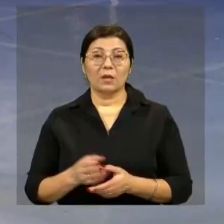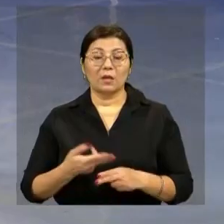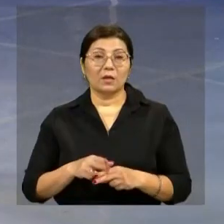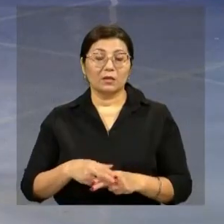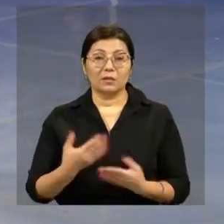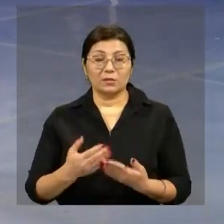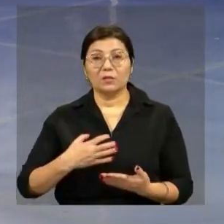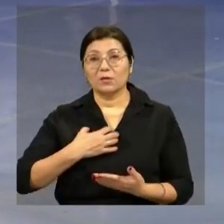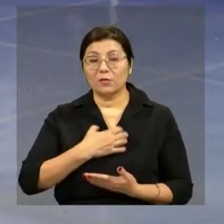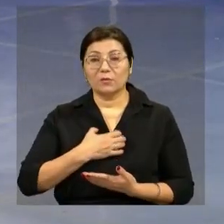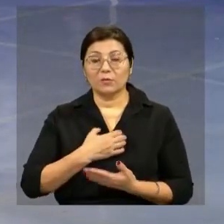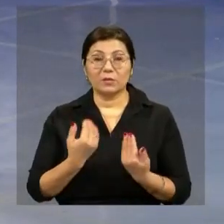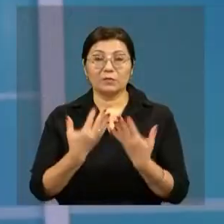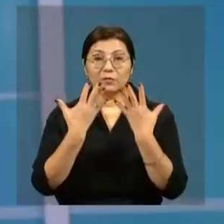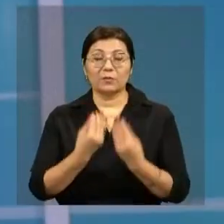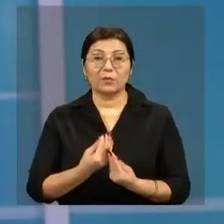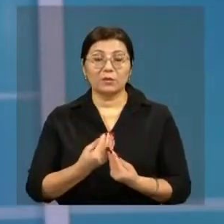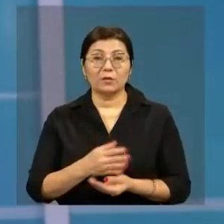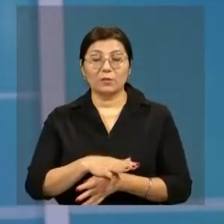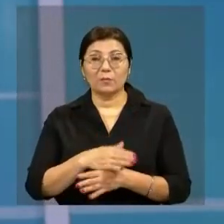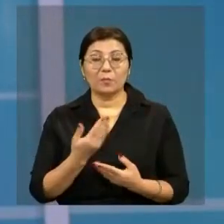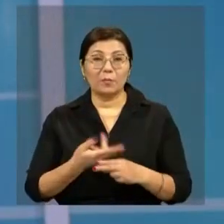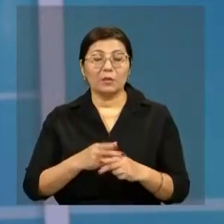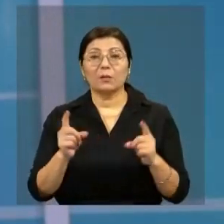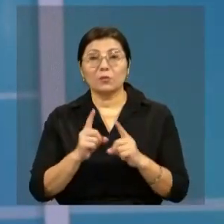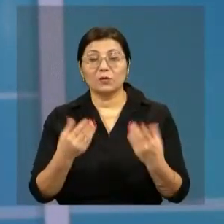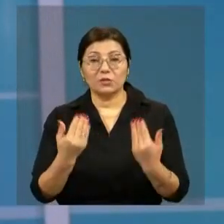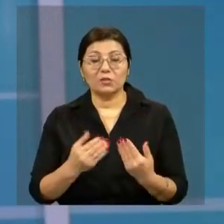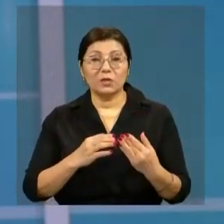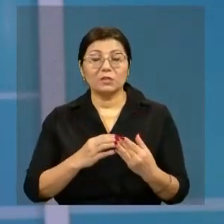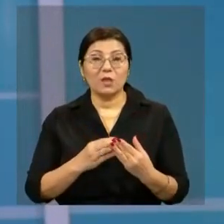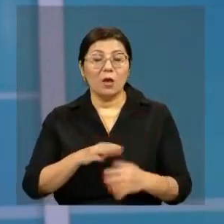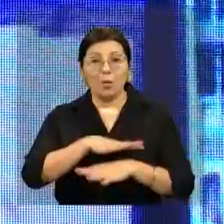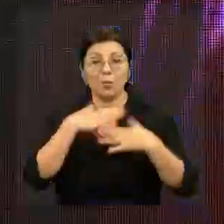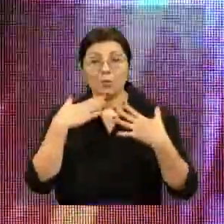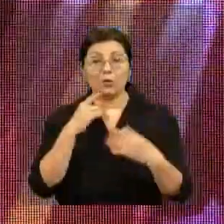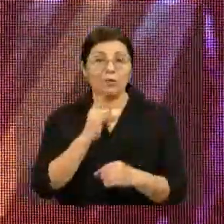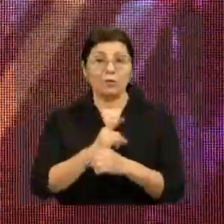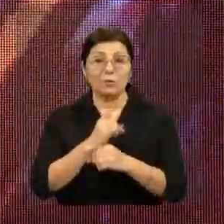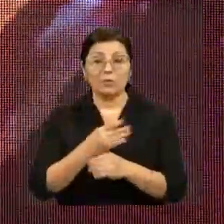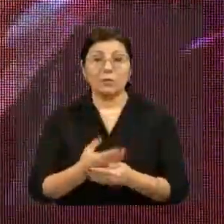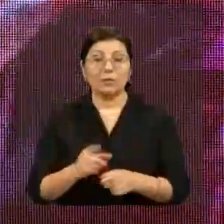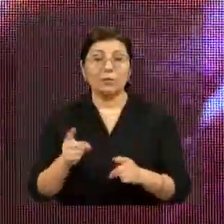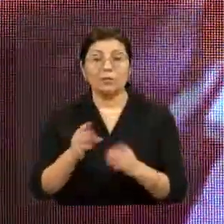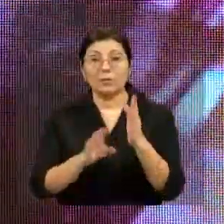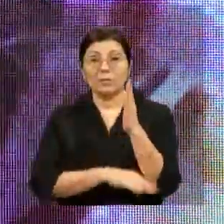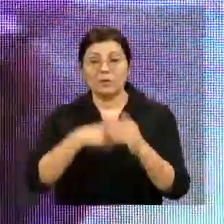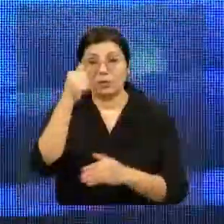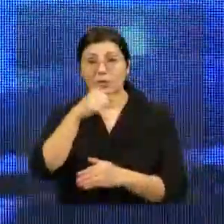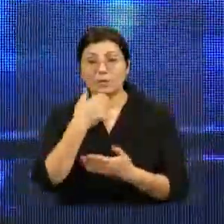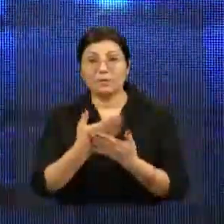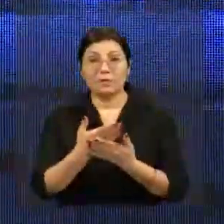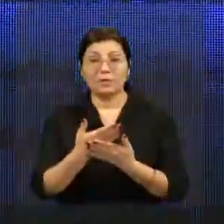актуально на сегодняшний день? Это очень актуально. Сейчас много видов мошенничества, поэтому это актуально. А как считаете, почему вот последние годы особенно,